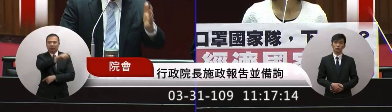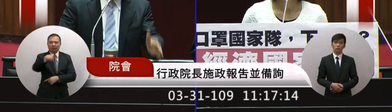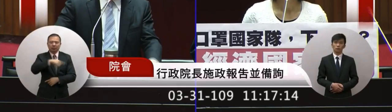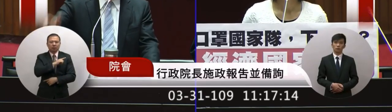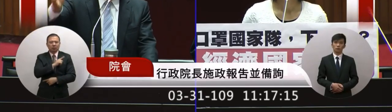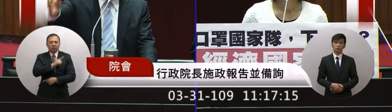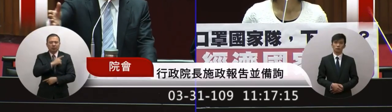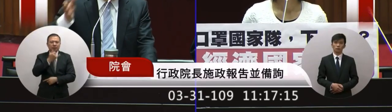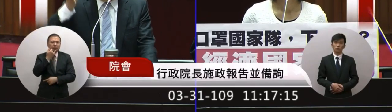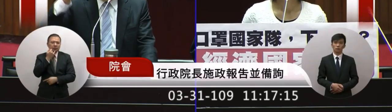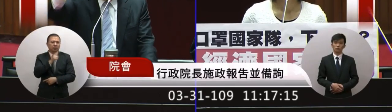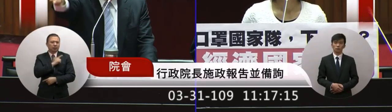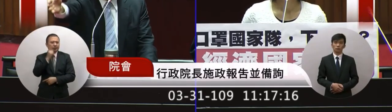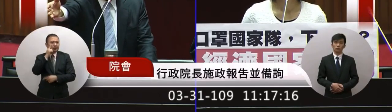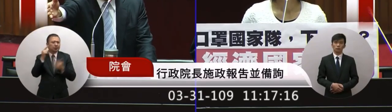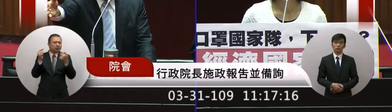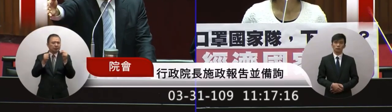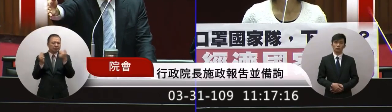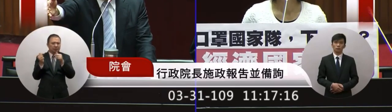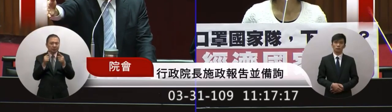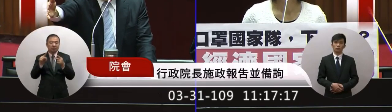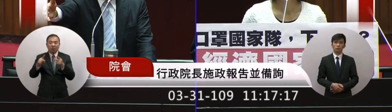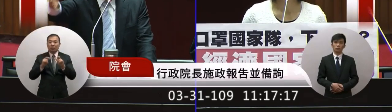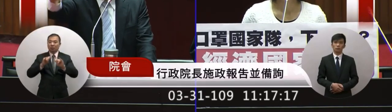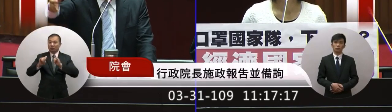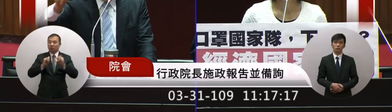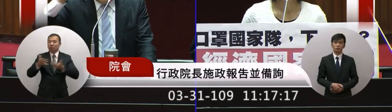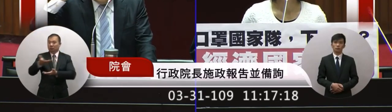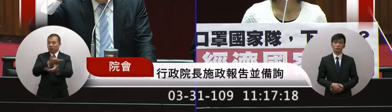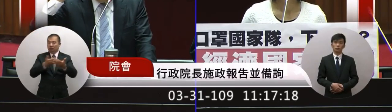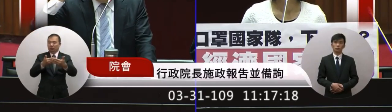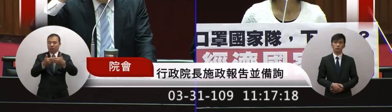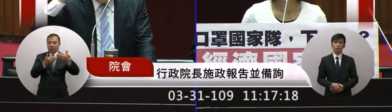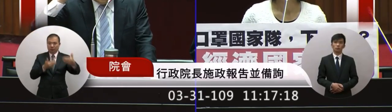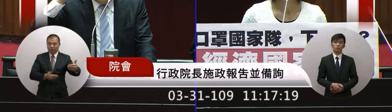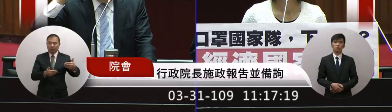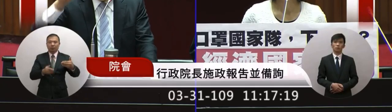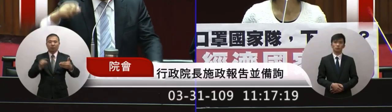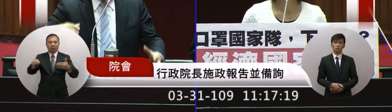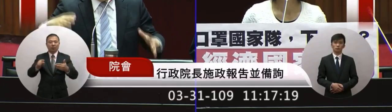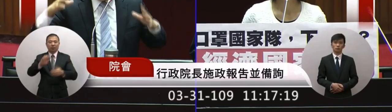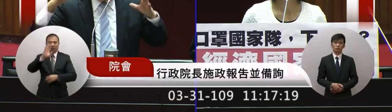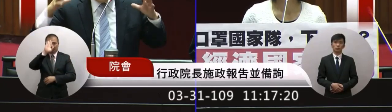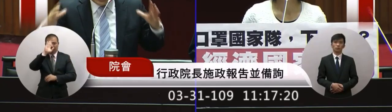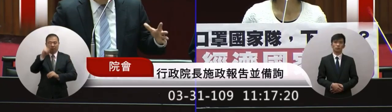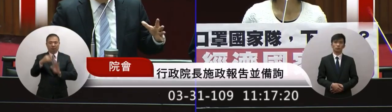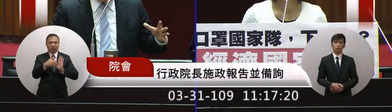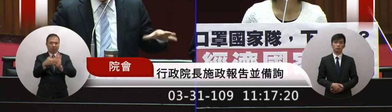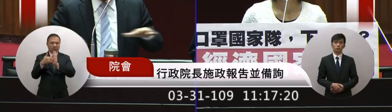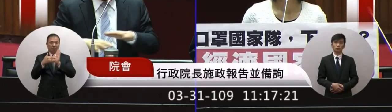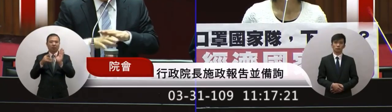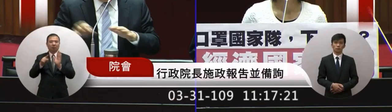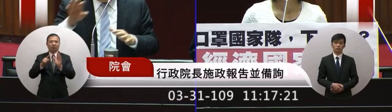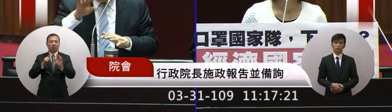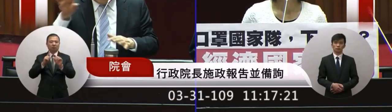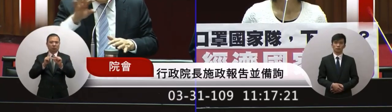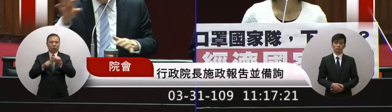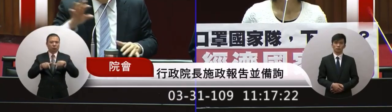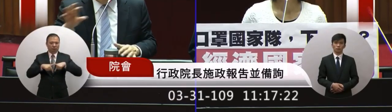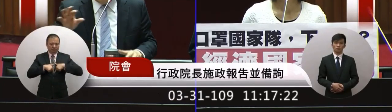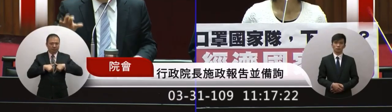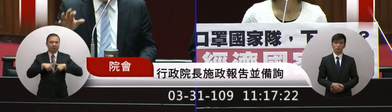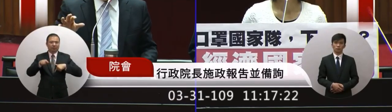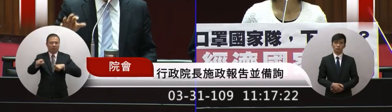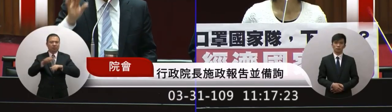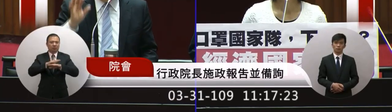量。所以所谓社交距离是多少，疫情中心会进一步详